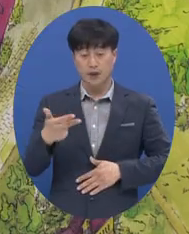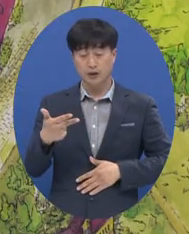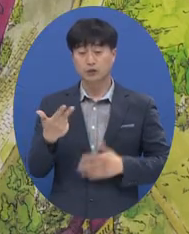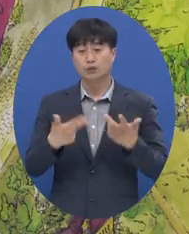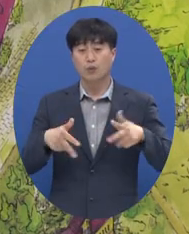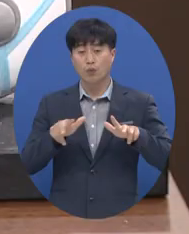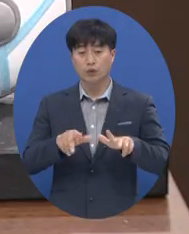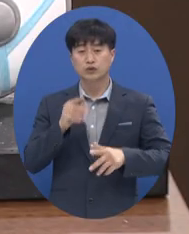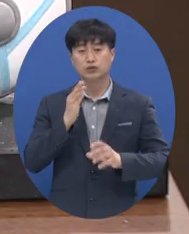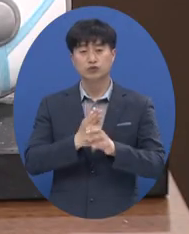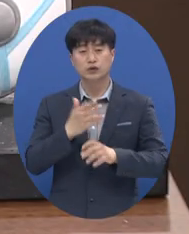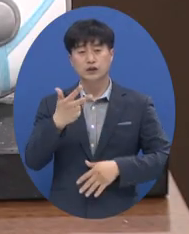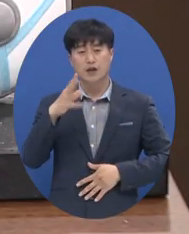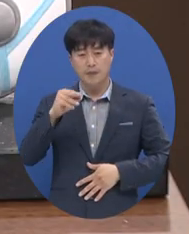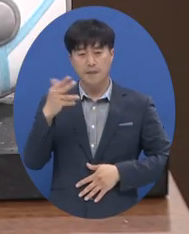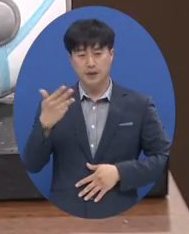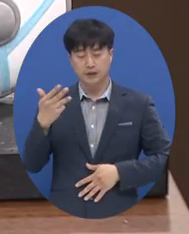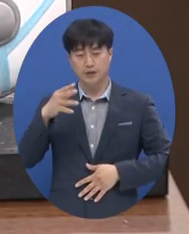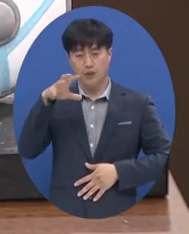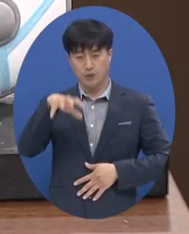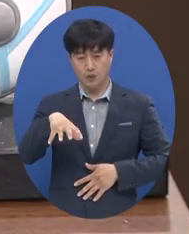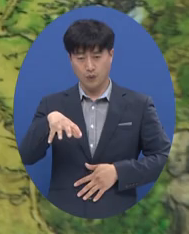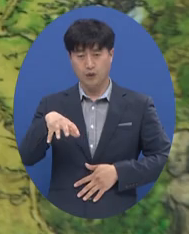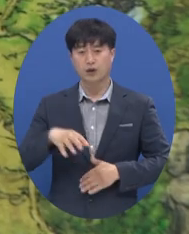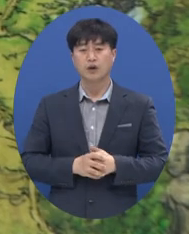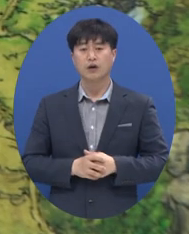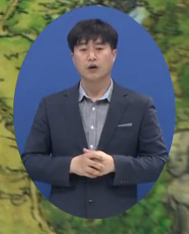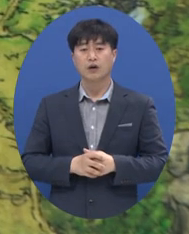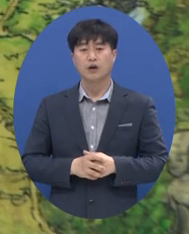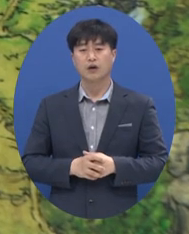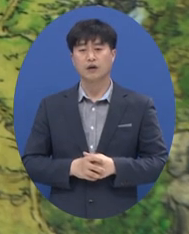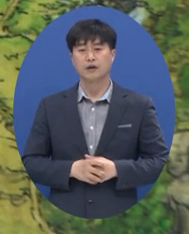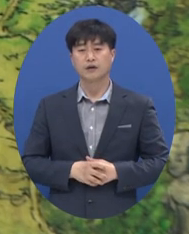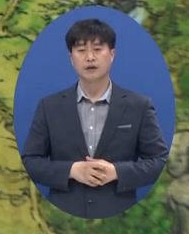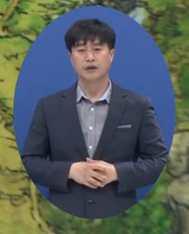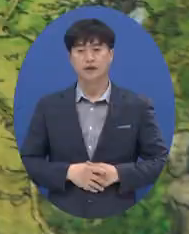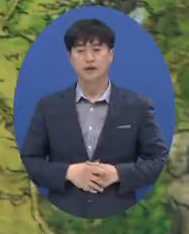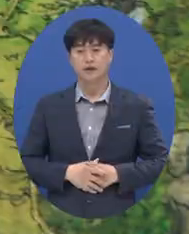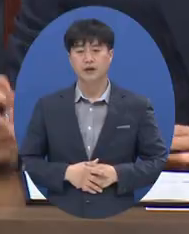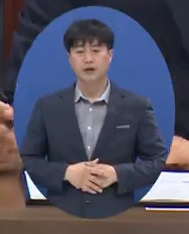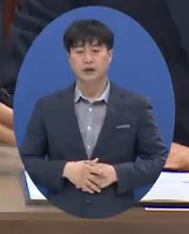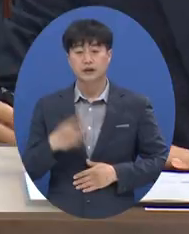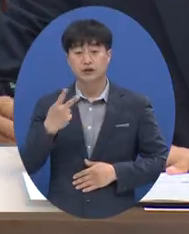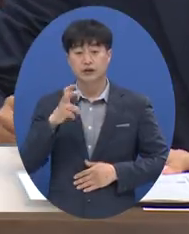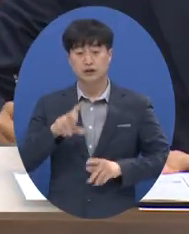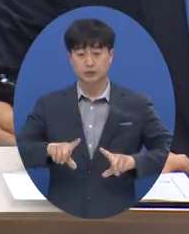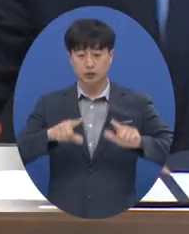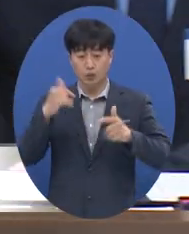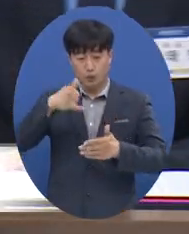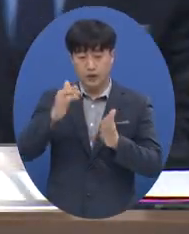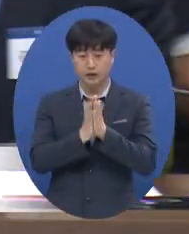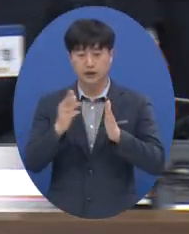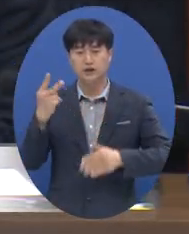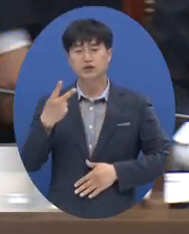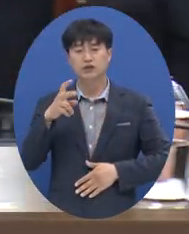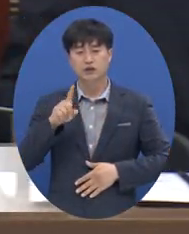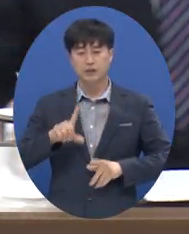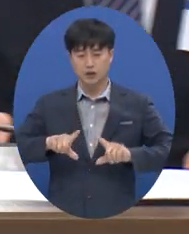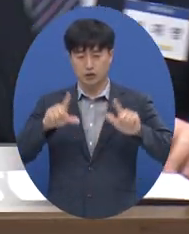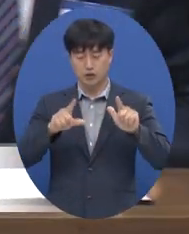테마파크는 이 가운데 체 만 8천여 제곱미터 규모로 조성될 예정입니다 2010년 짝꿍의